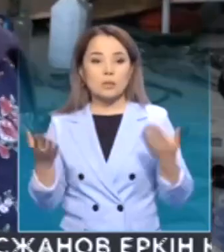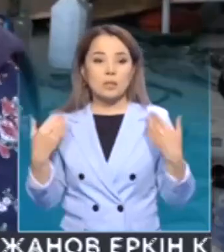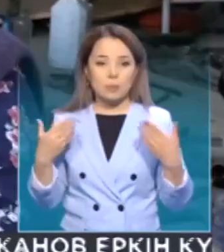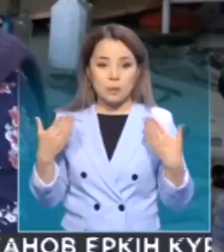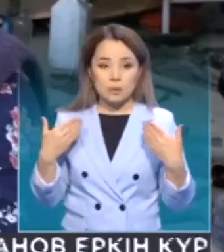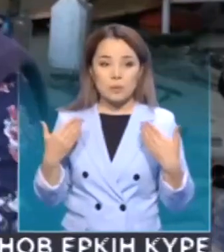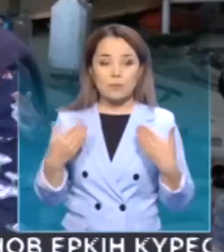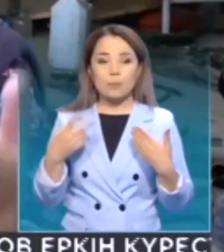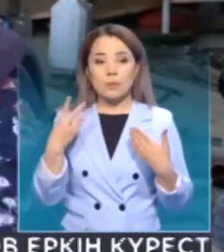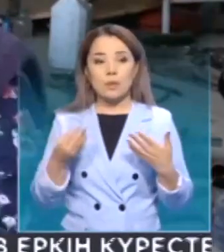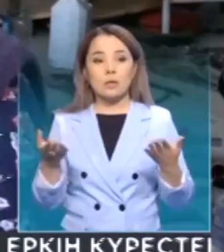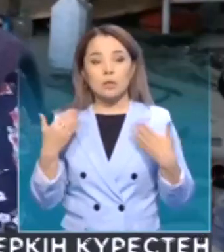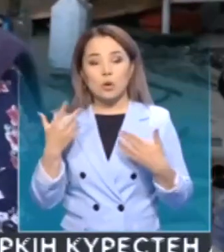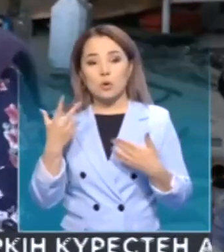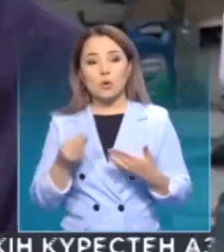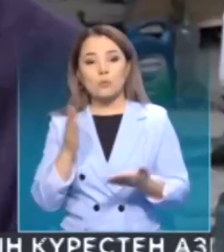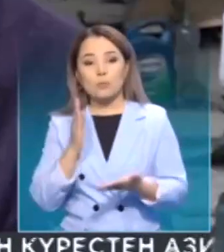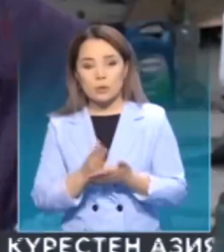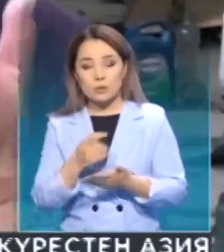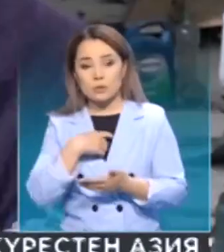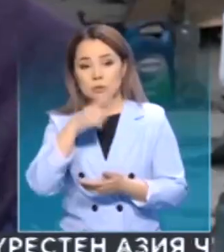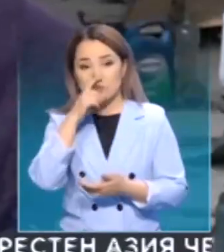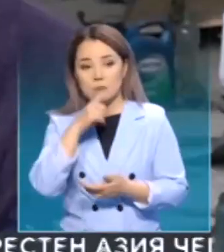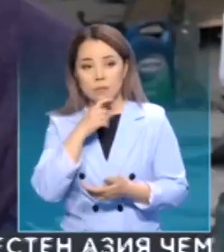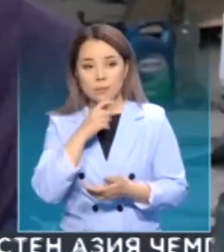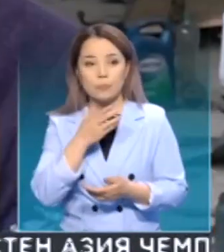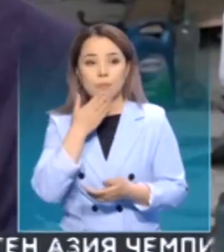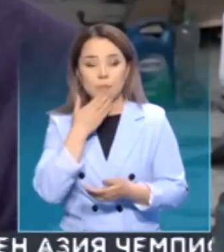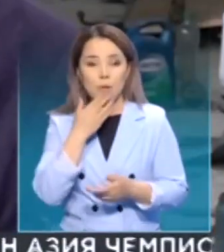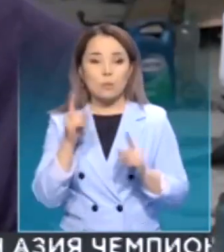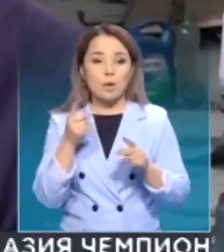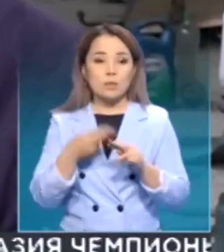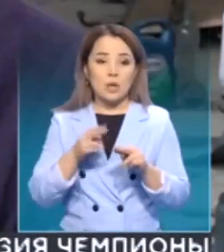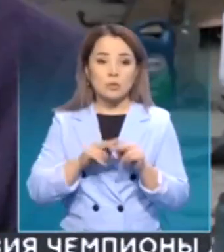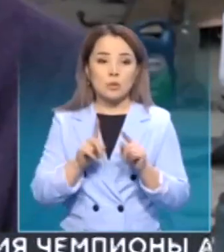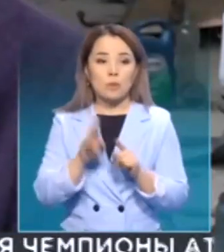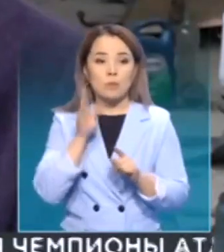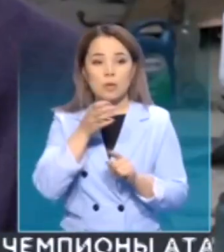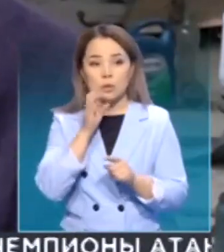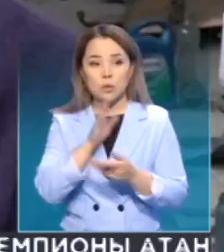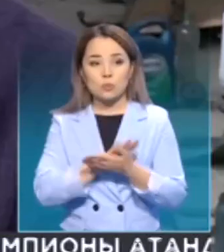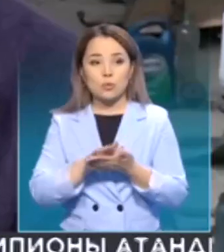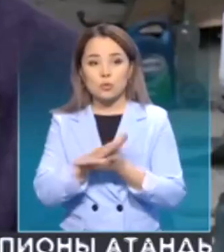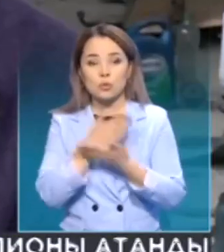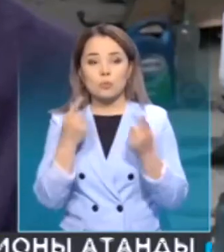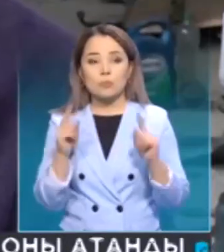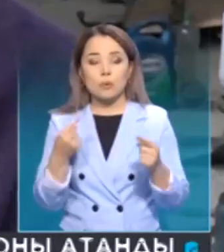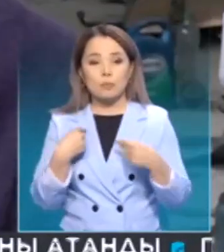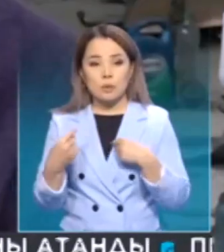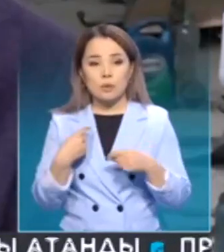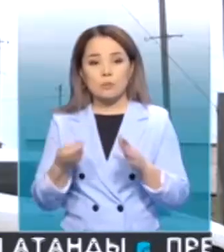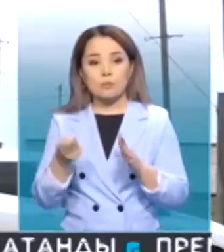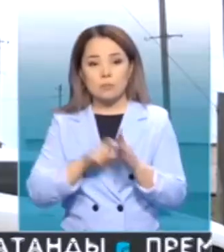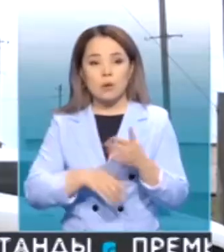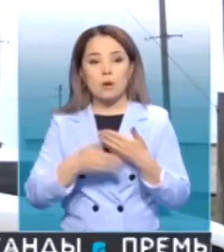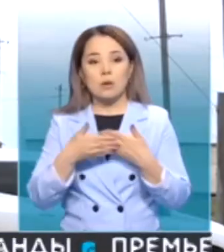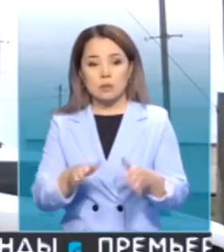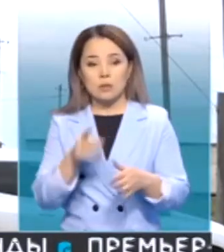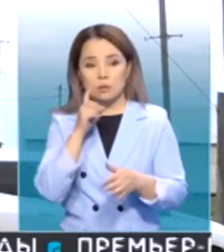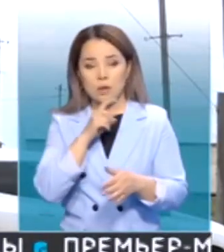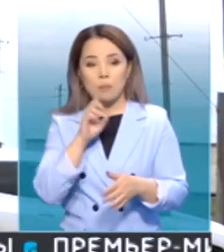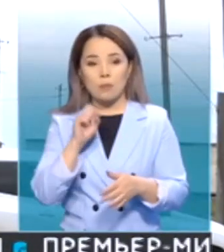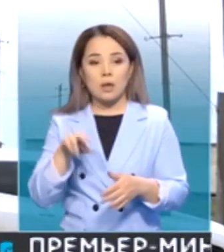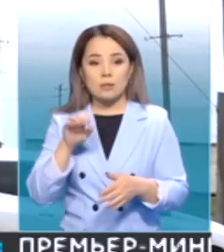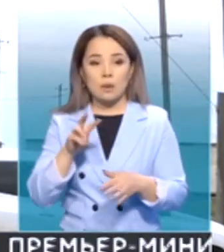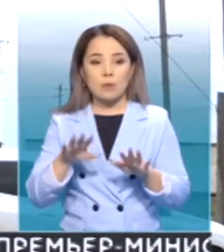ғой. Екі күн демалады да, үш күн болады. Аузымыз ораза, бір құртым суға зар боп отырмыз ғой, айналайнау. Не деген масқара бұл? Бадам